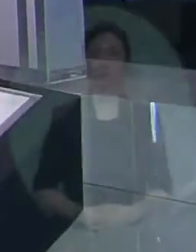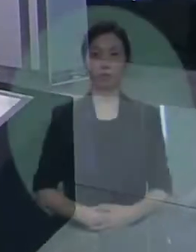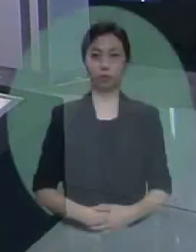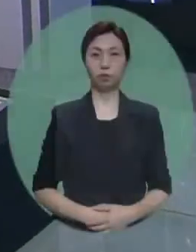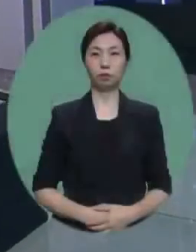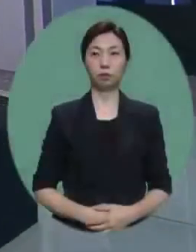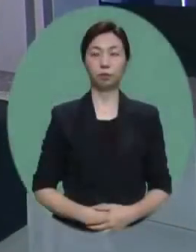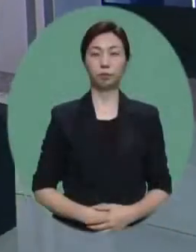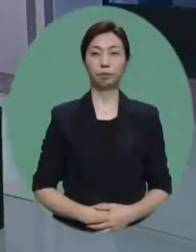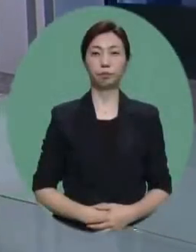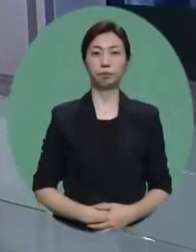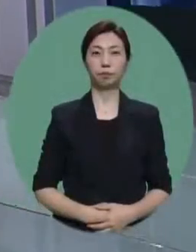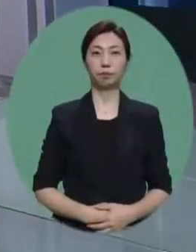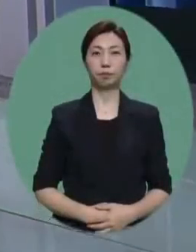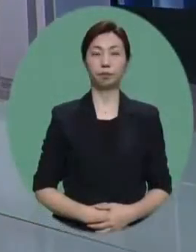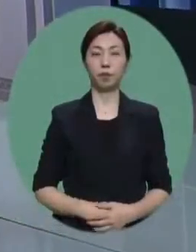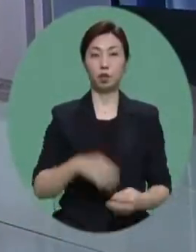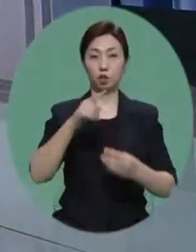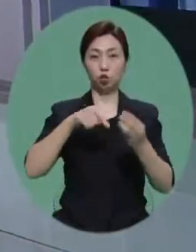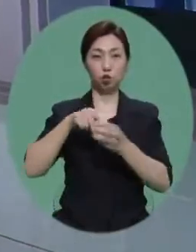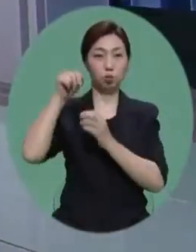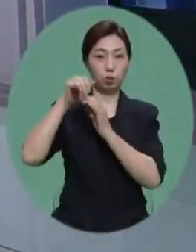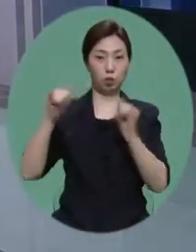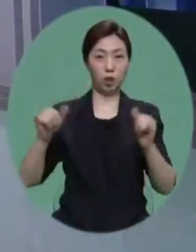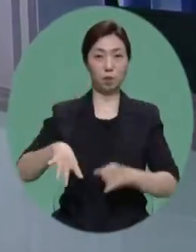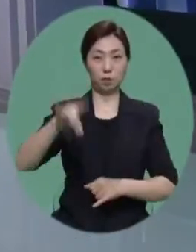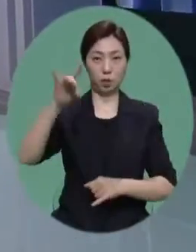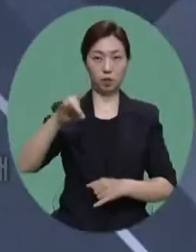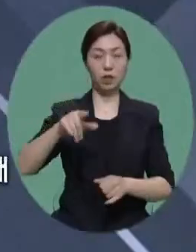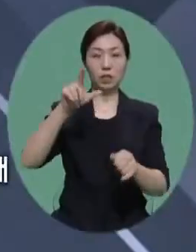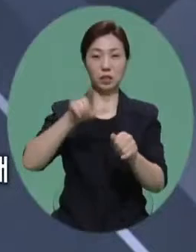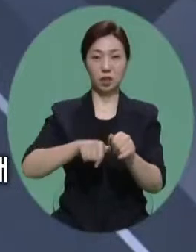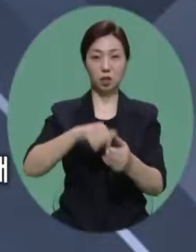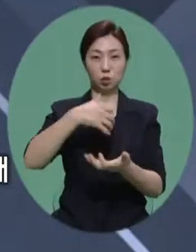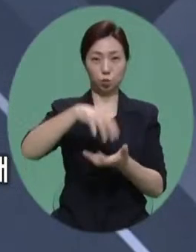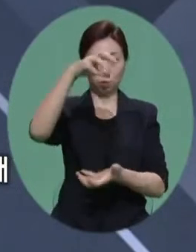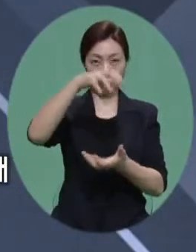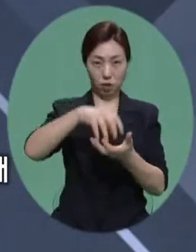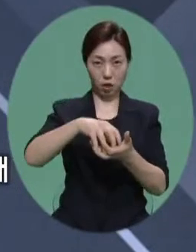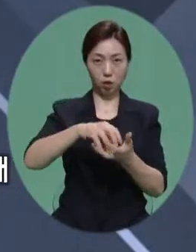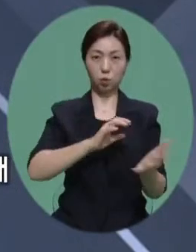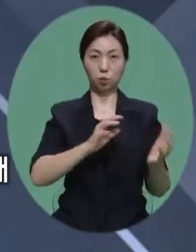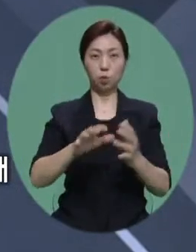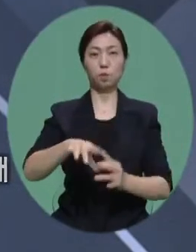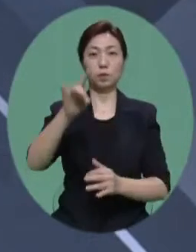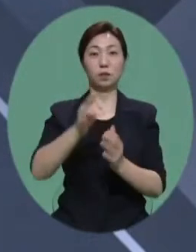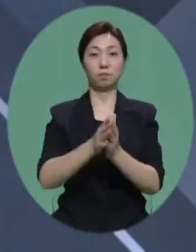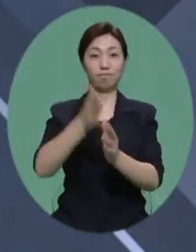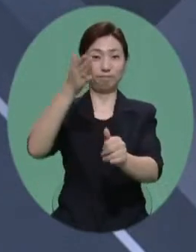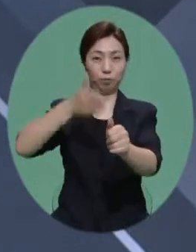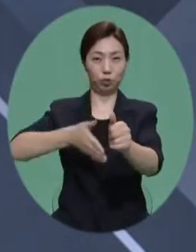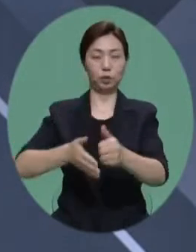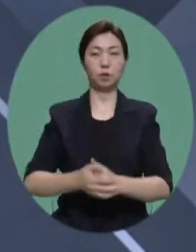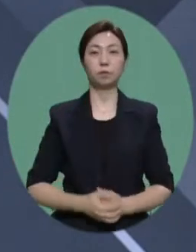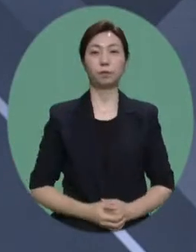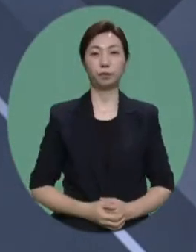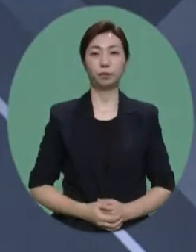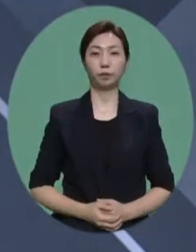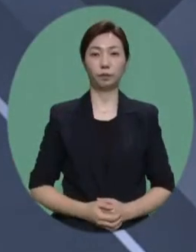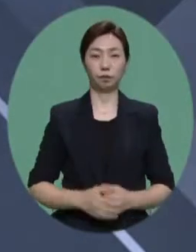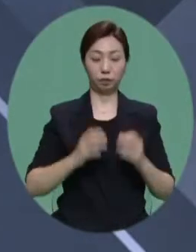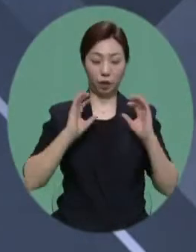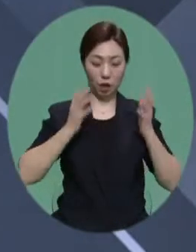윤성열 후부터 시간 총량제 토론 문을 열어 주십시오 예 어 부단히 저출산 을 막기